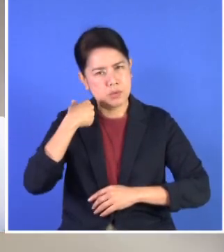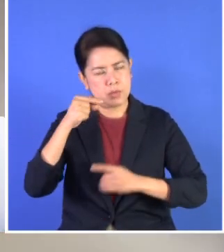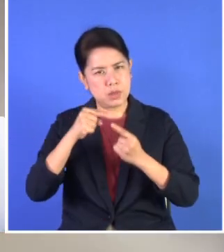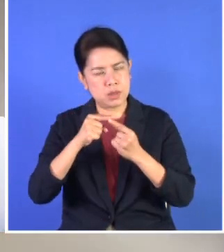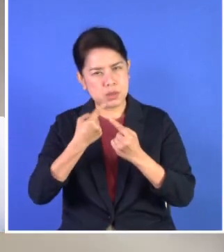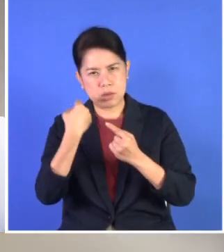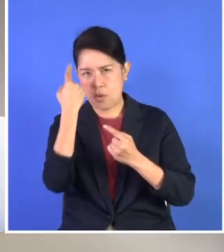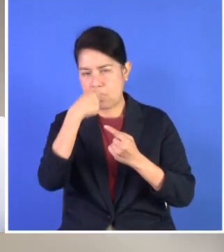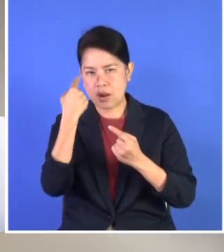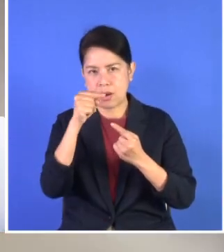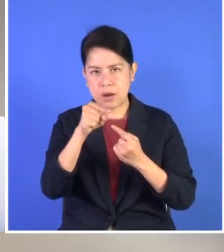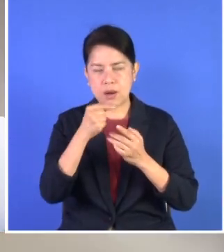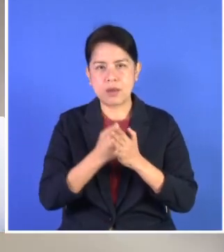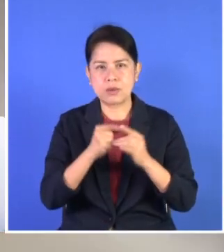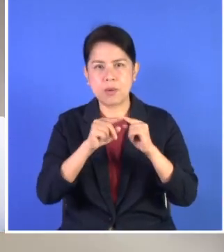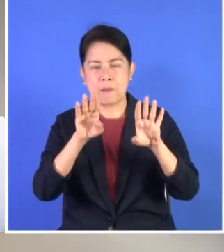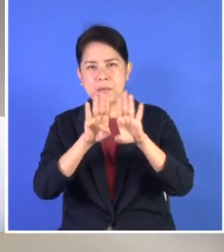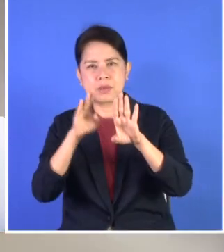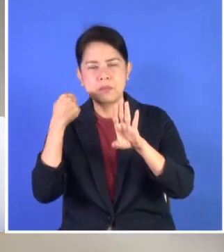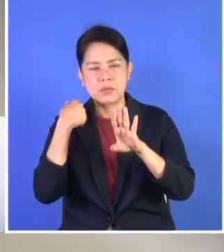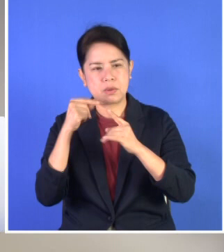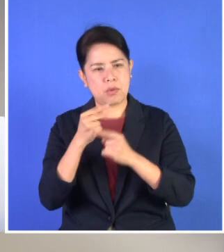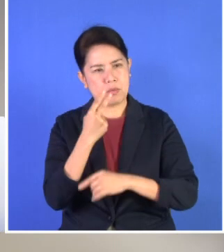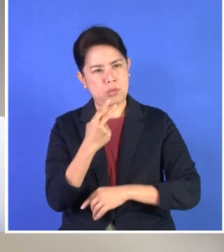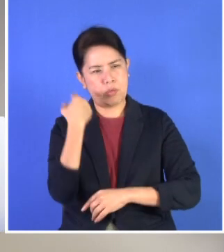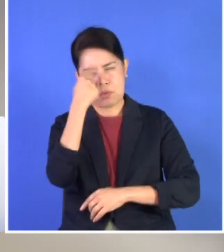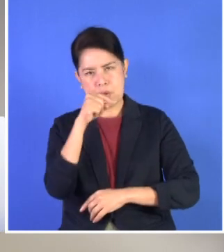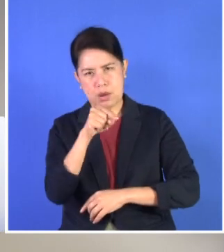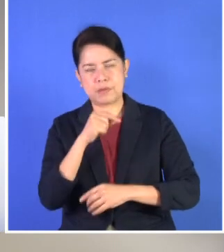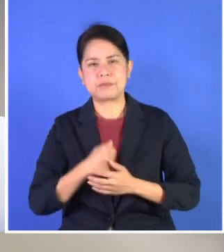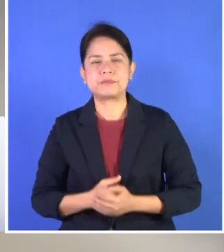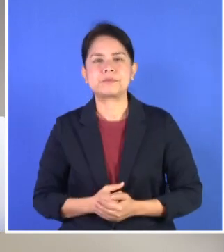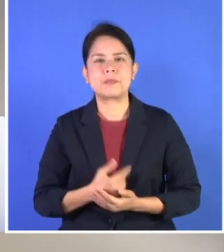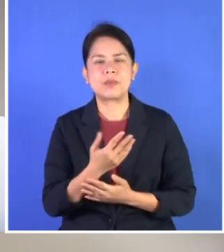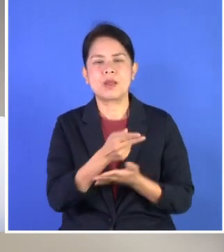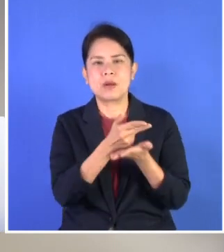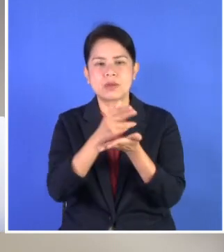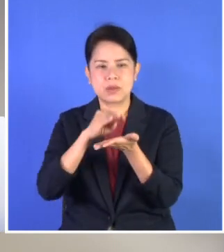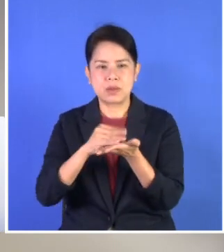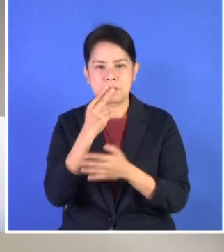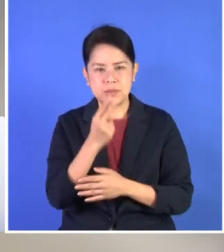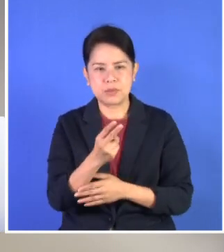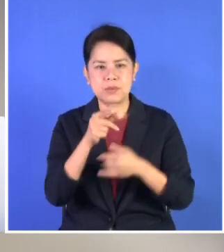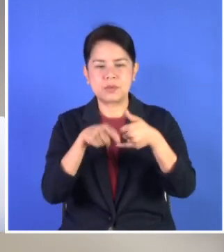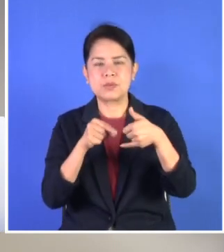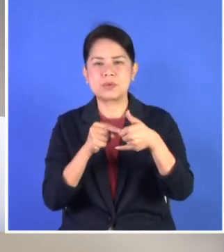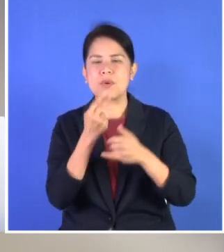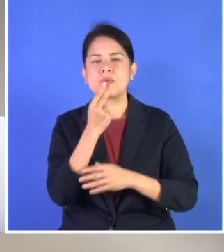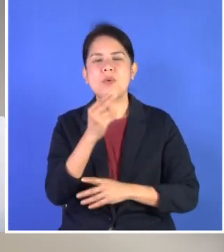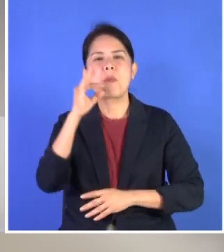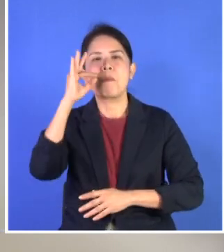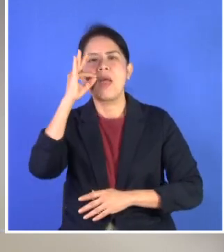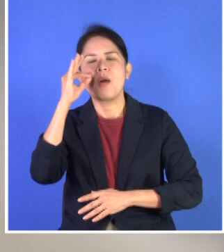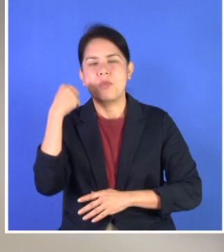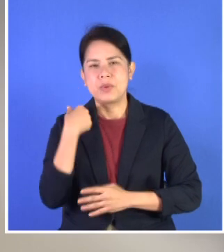มาหยิบของไปแล้วก็ลืมปิดไฟแล้วก็อะไรแบบนี้นะคะสุดท้ายเลยเปิดกล้องวงจรปิดย้อนหลังดูเป็นฝีมือของเจ้าลายค่ะแมวมีเจ้าดำกับเจ้า